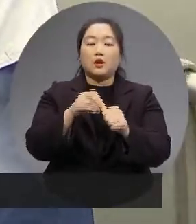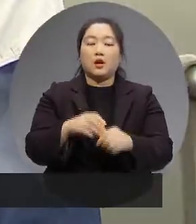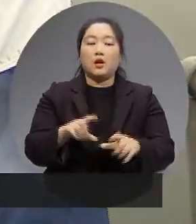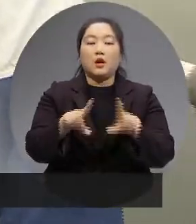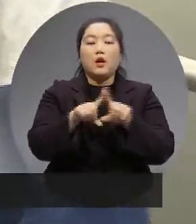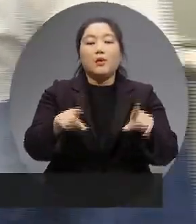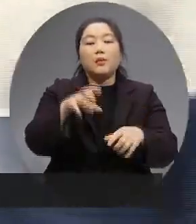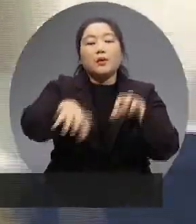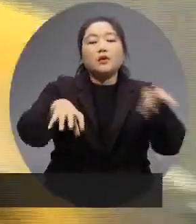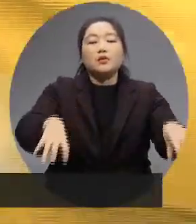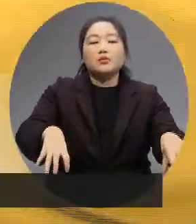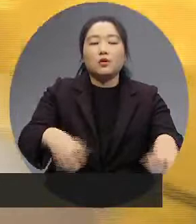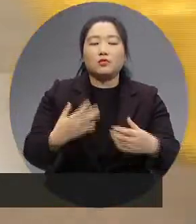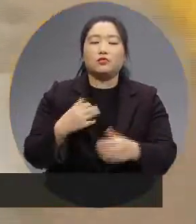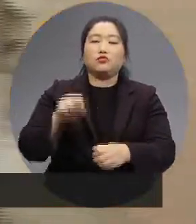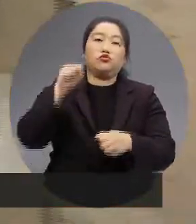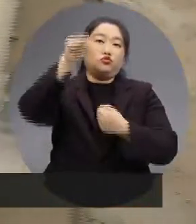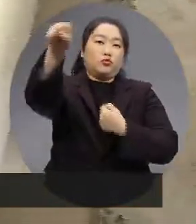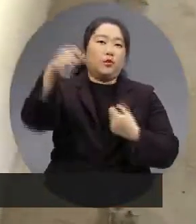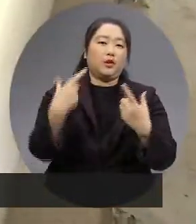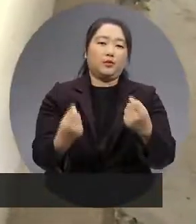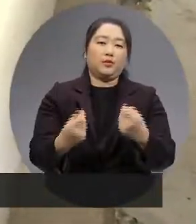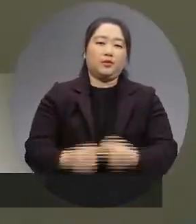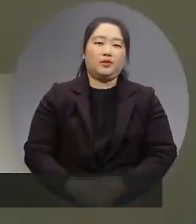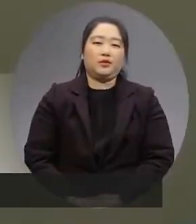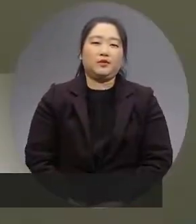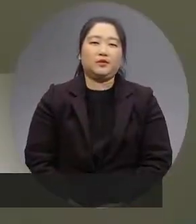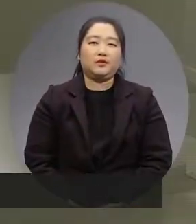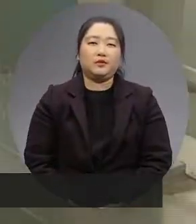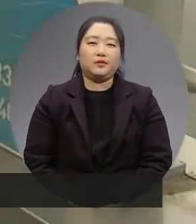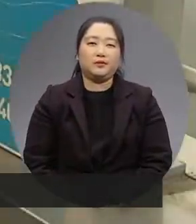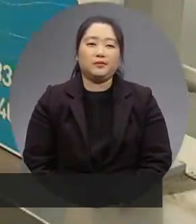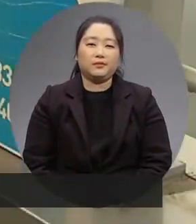평범한 이웃이자 우리 동네 슈퍼맨이었습니다.